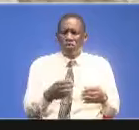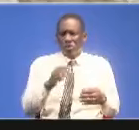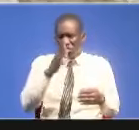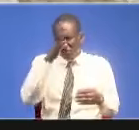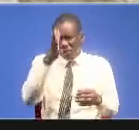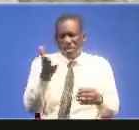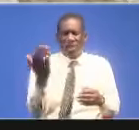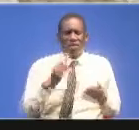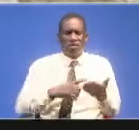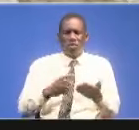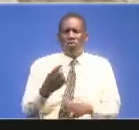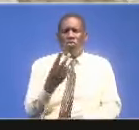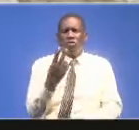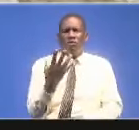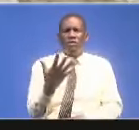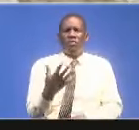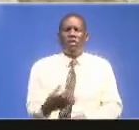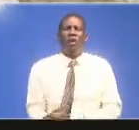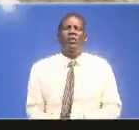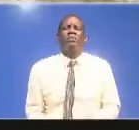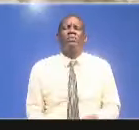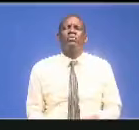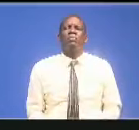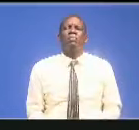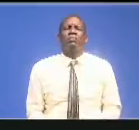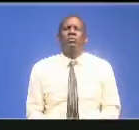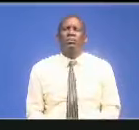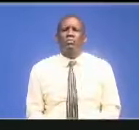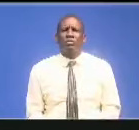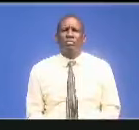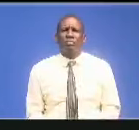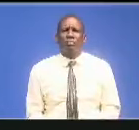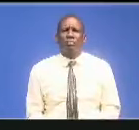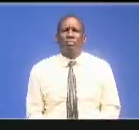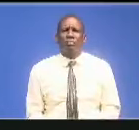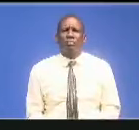25. And last